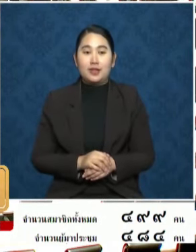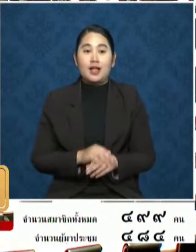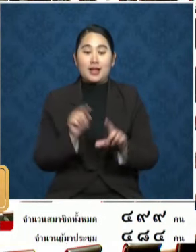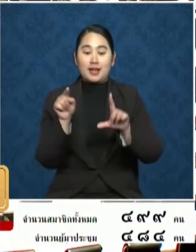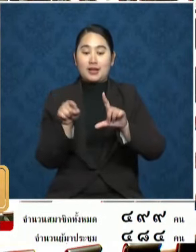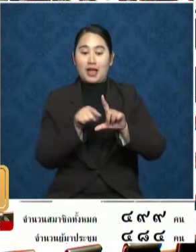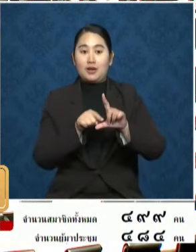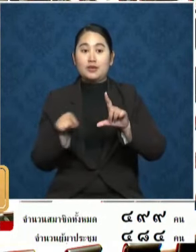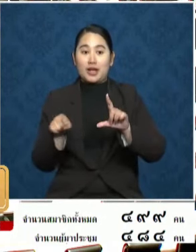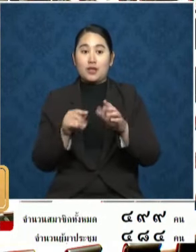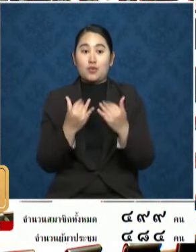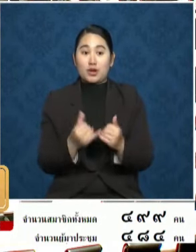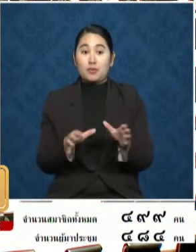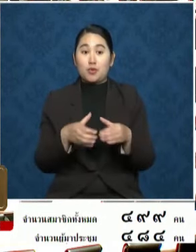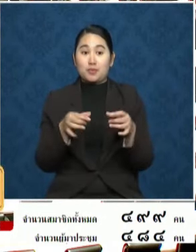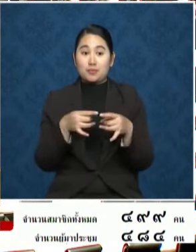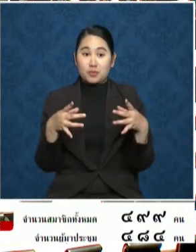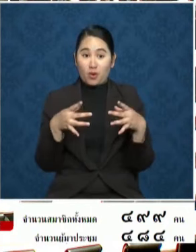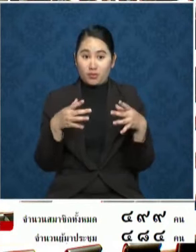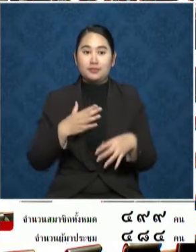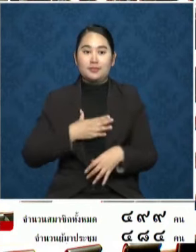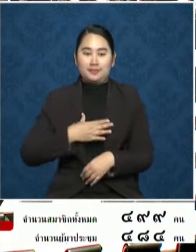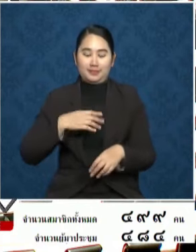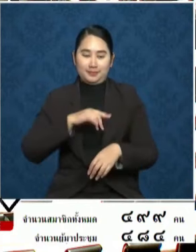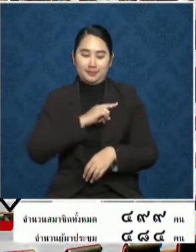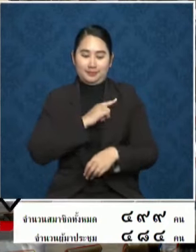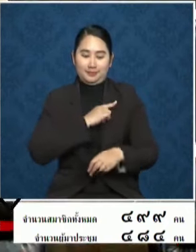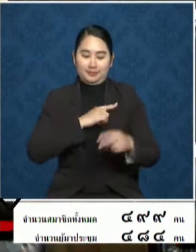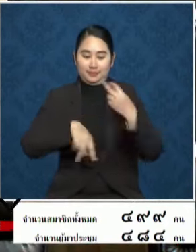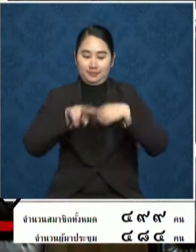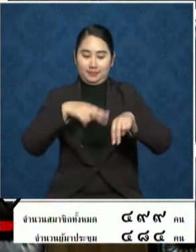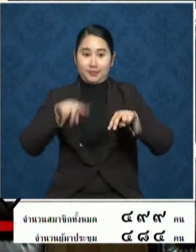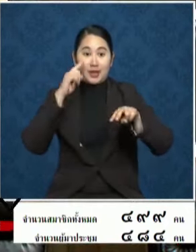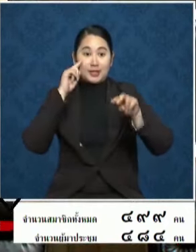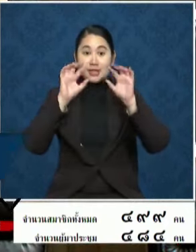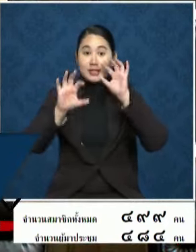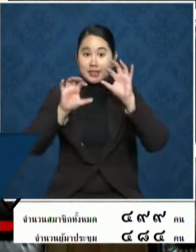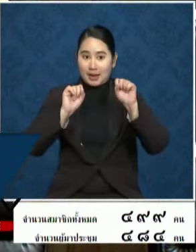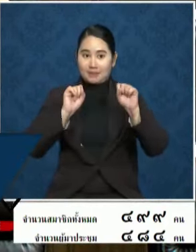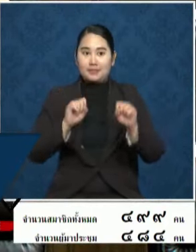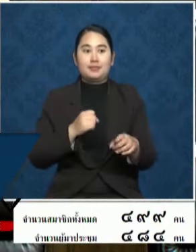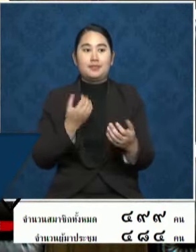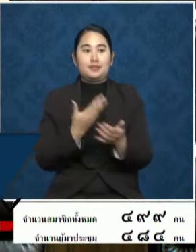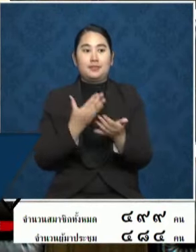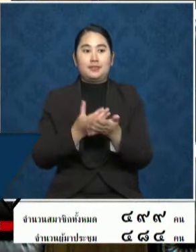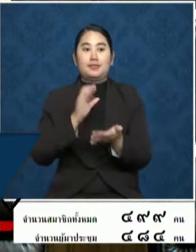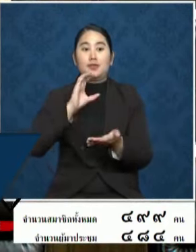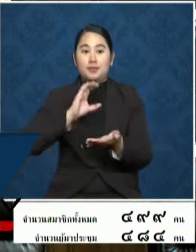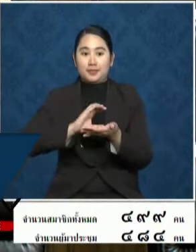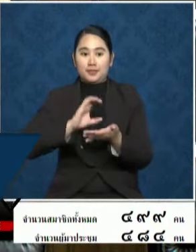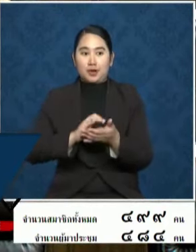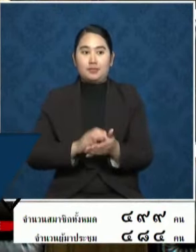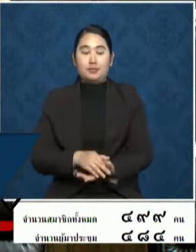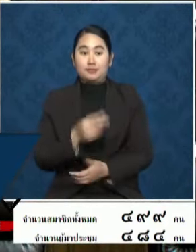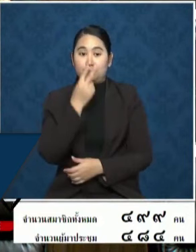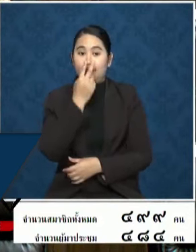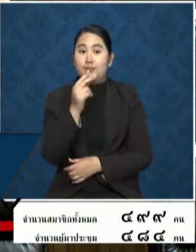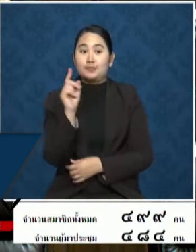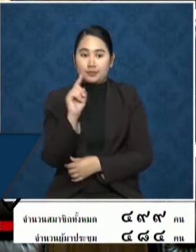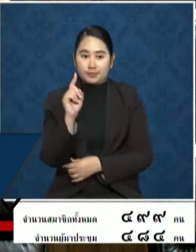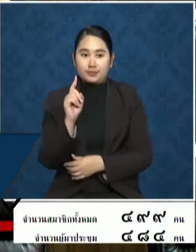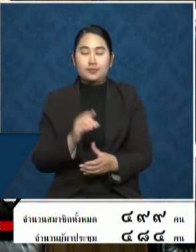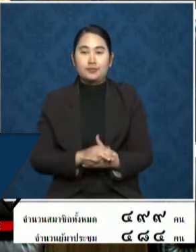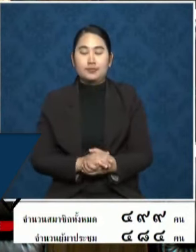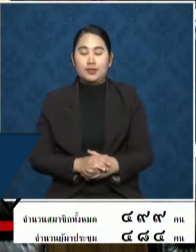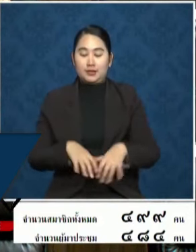ฝ่ายค้านนะครับตรวจสอบการจัดสรรงบประมาณของฝ่ายบริหารโดยเล็งเป้าประสงค์ไว้ที่เรื่องของ